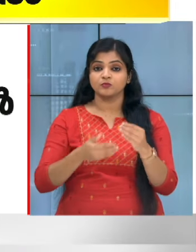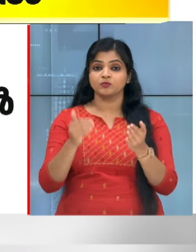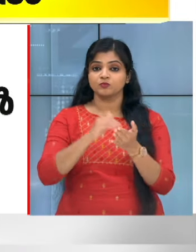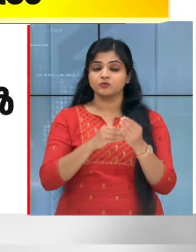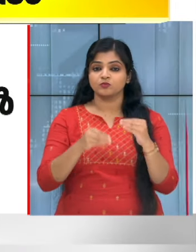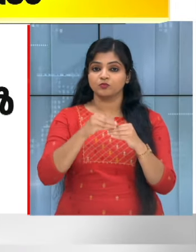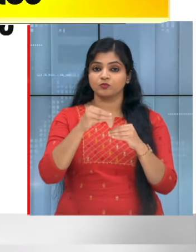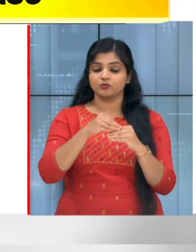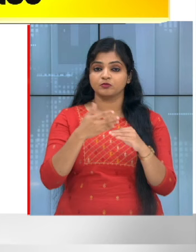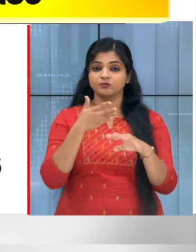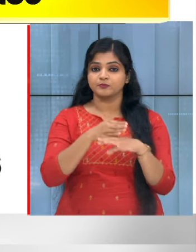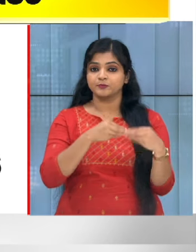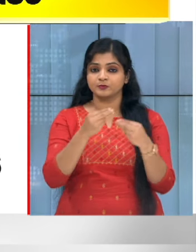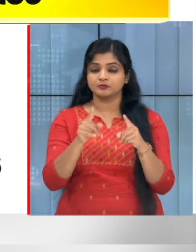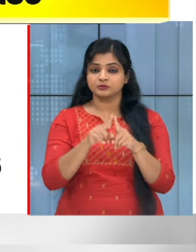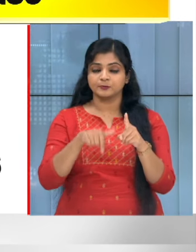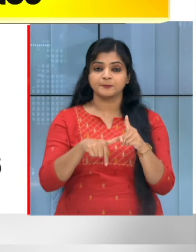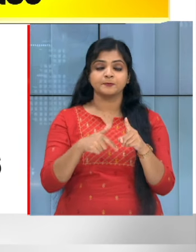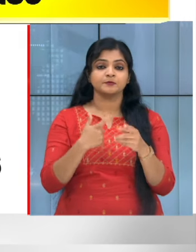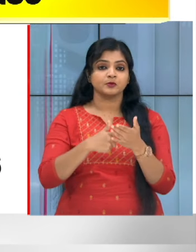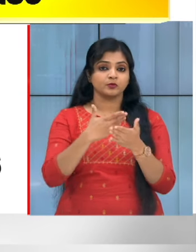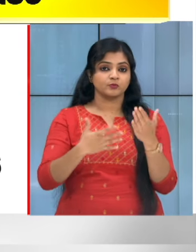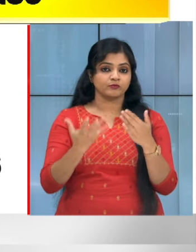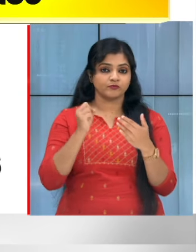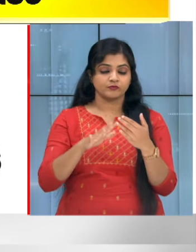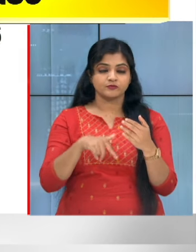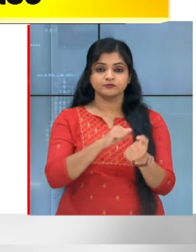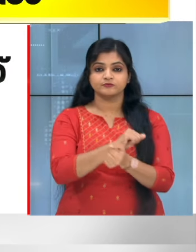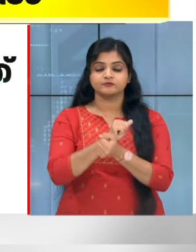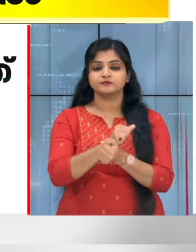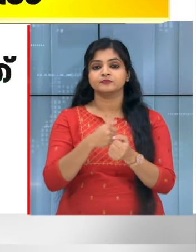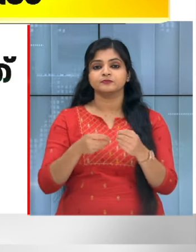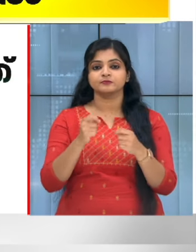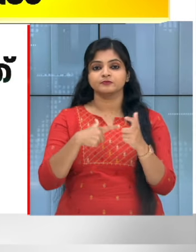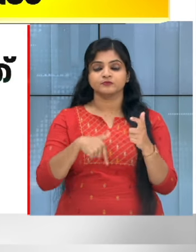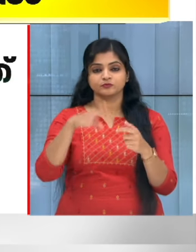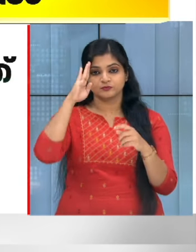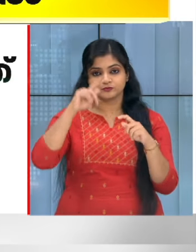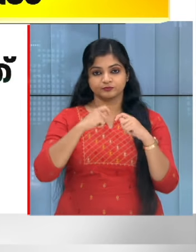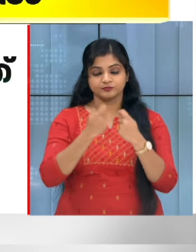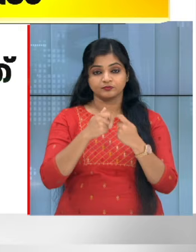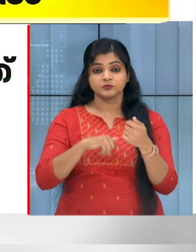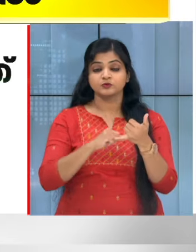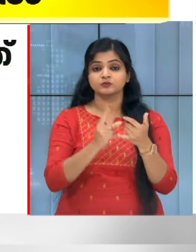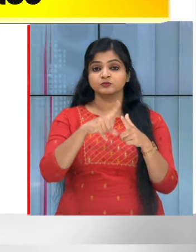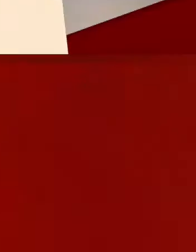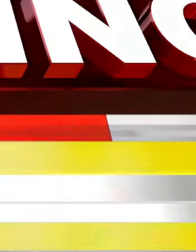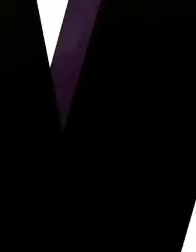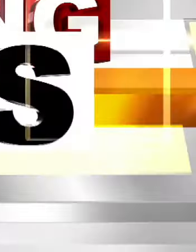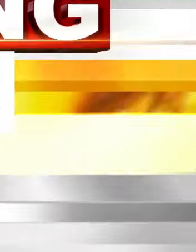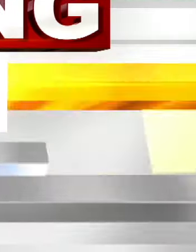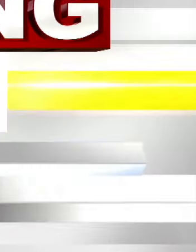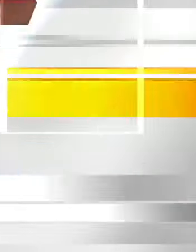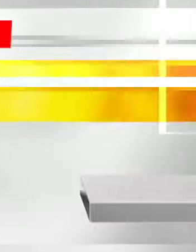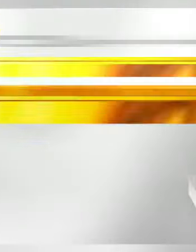എന്ന ഇൻ്റലിജൻസ് റിപ്പോർട്ടിൻ്റെ അടിസ്ഥാനത്തിൽ കൂടിയാണ് കസ്റ്റഡി പോലീസ് എടുത്തിരിക്കുന്നത്. നേരത്തെ സുജാതയെ ആക്രമിച്ച കേസിലാണ് അനീഷ്